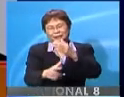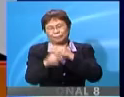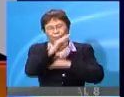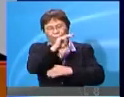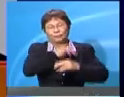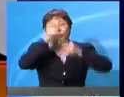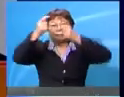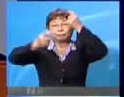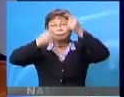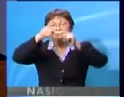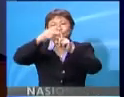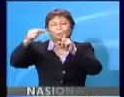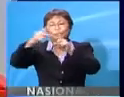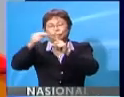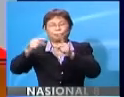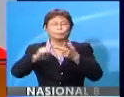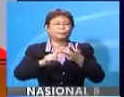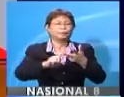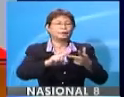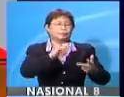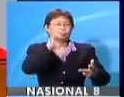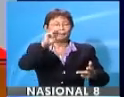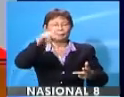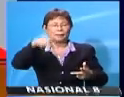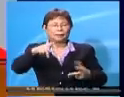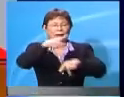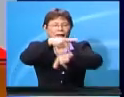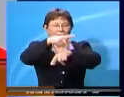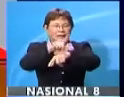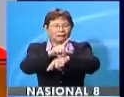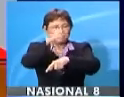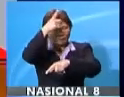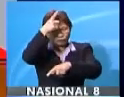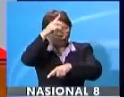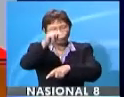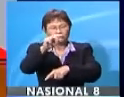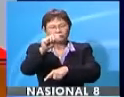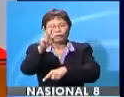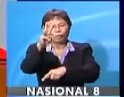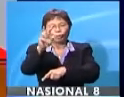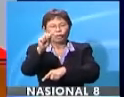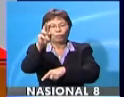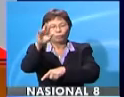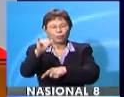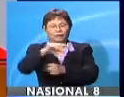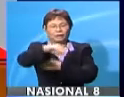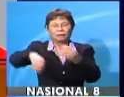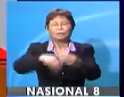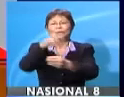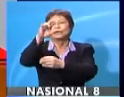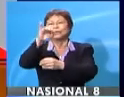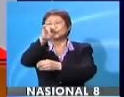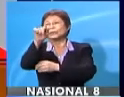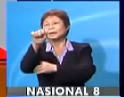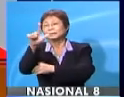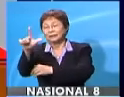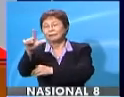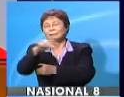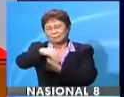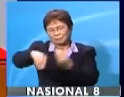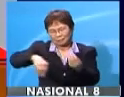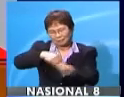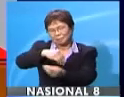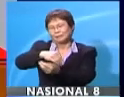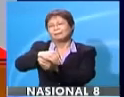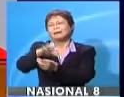Menteri Pelancongan dan Kebudayaan. Ahli Parlimen Langkawi Datuk Nawawi Ahmad menggantikan Datuk Sri Rizal Merican Naina Merican